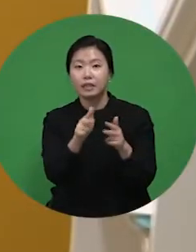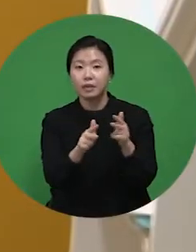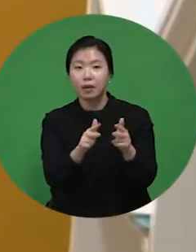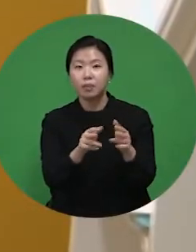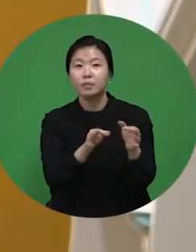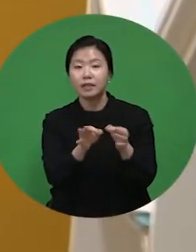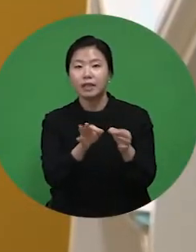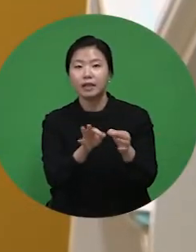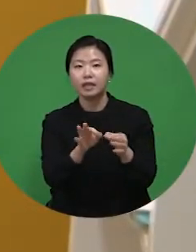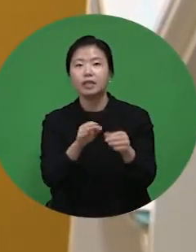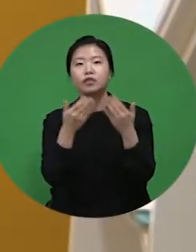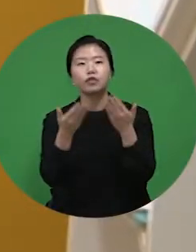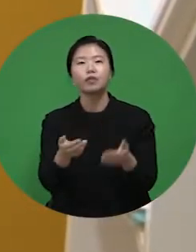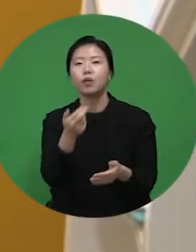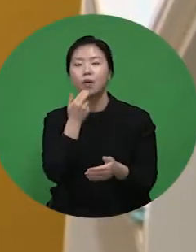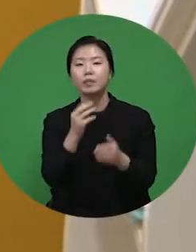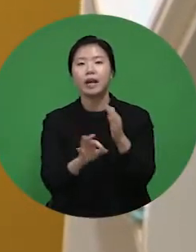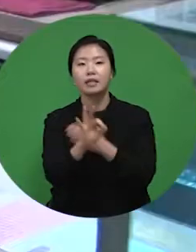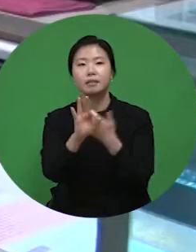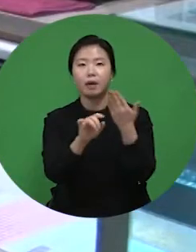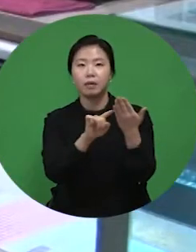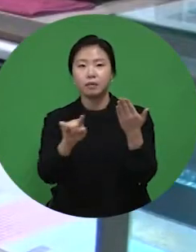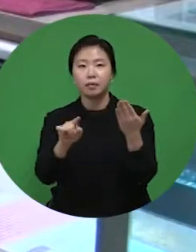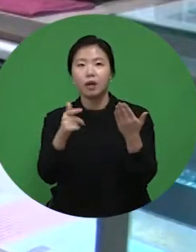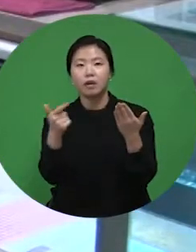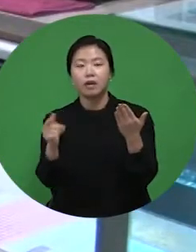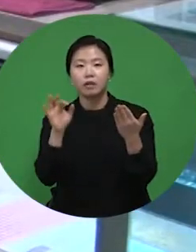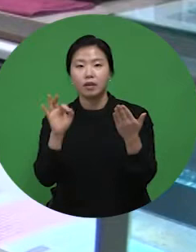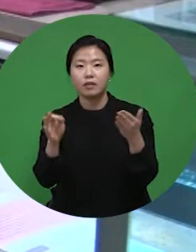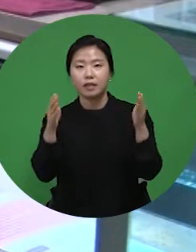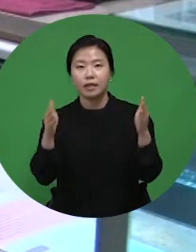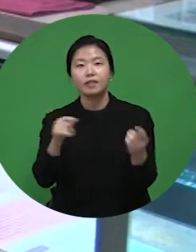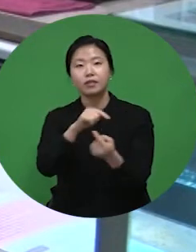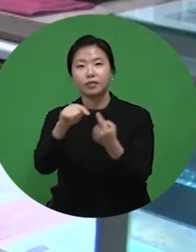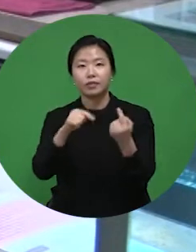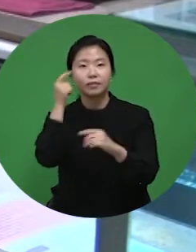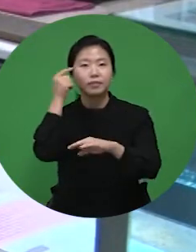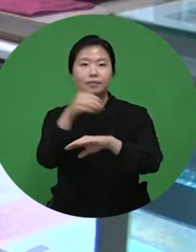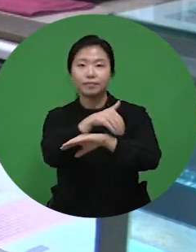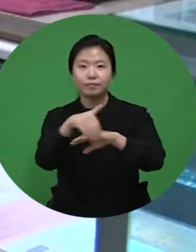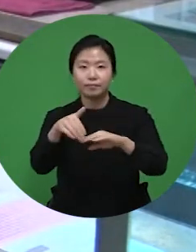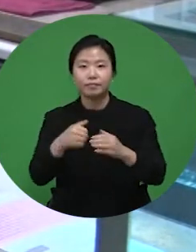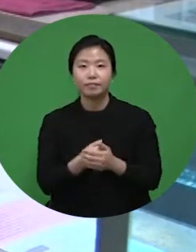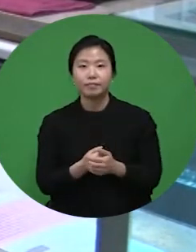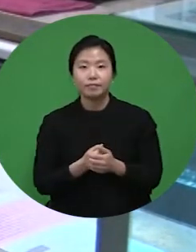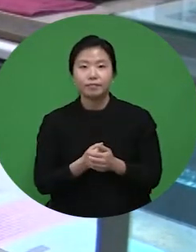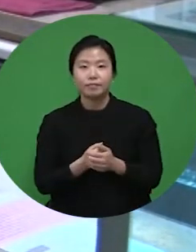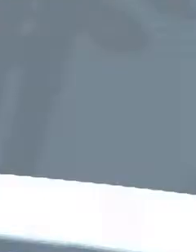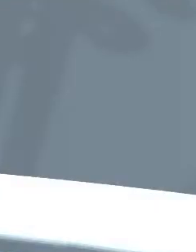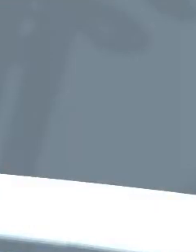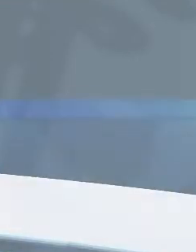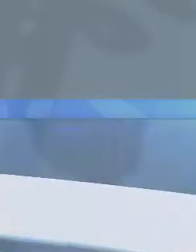드림키퍼즈 협동조합은 연중 쉬는 날 없이 오전 9시부터 오후 10시까지 운영됩니다.